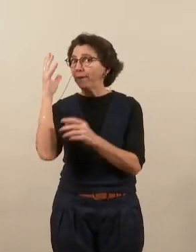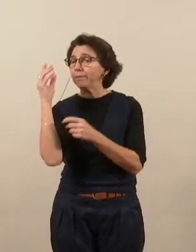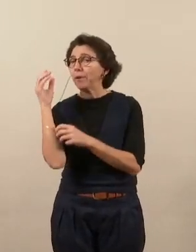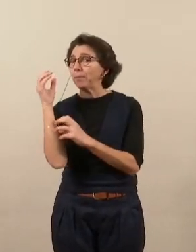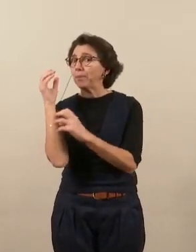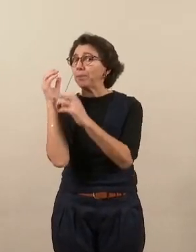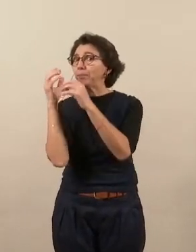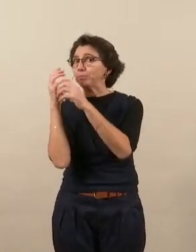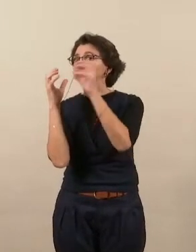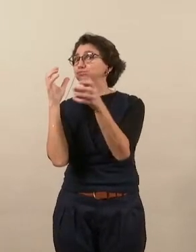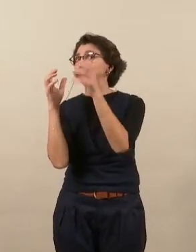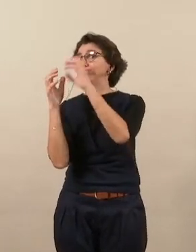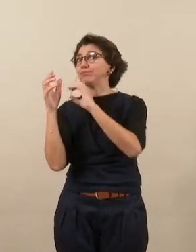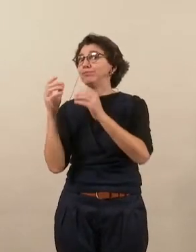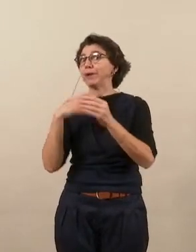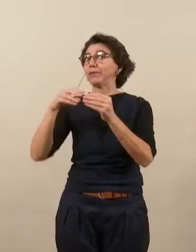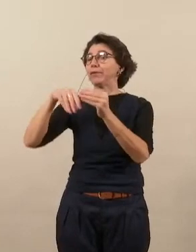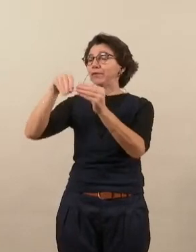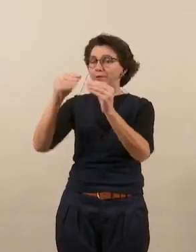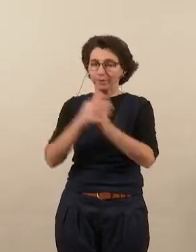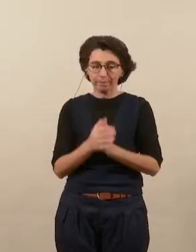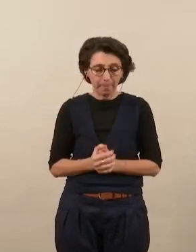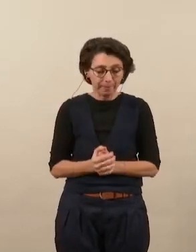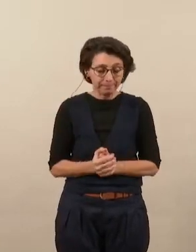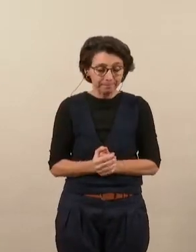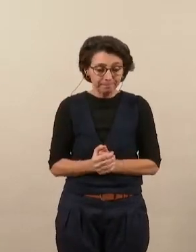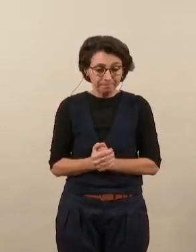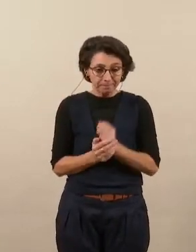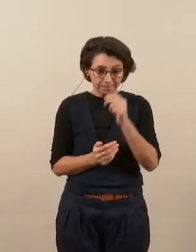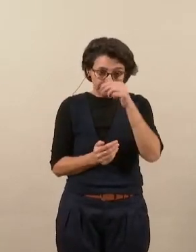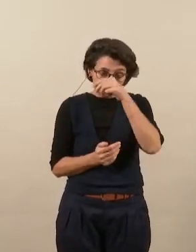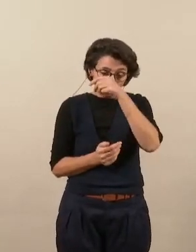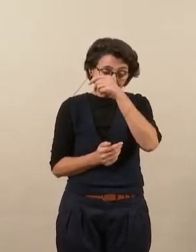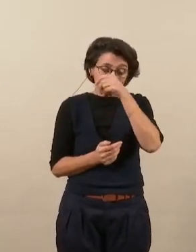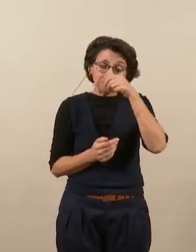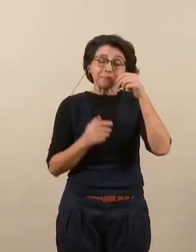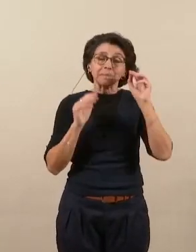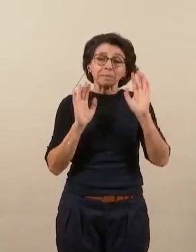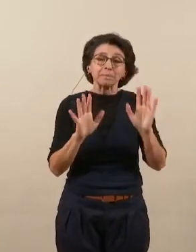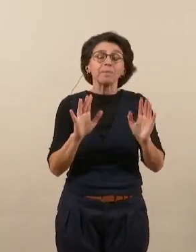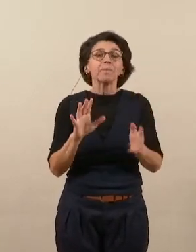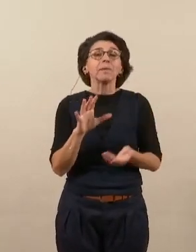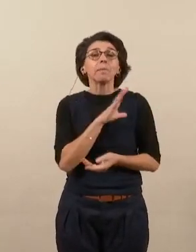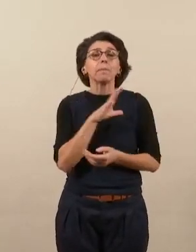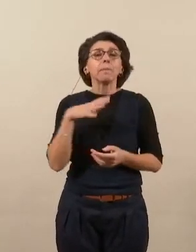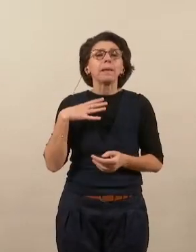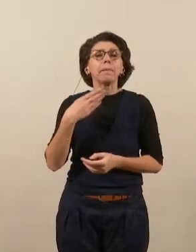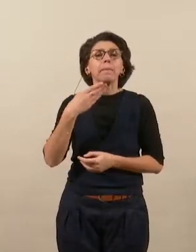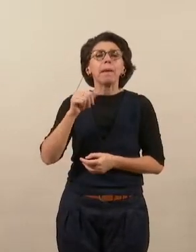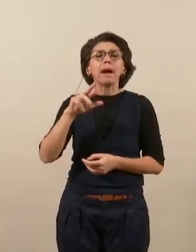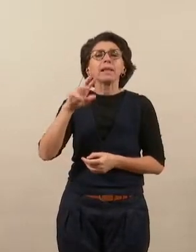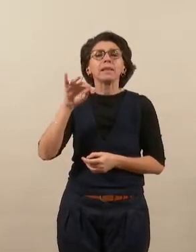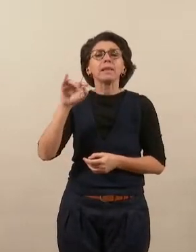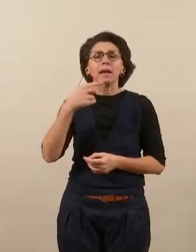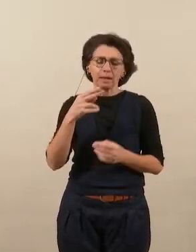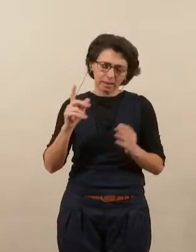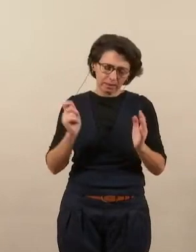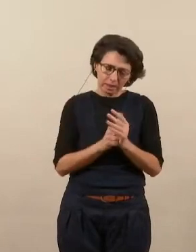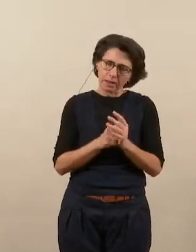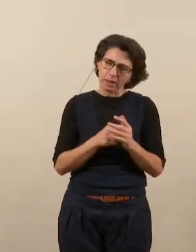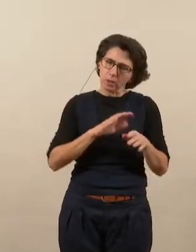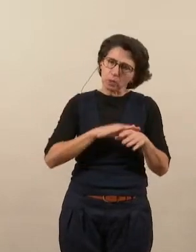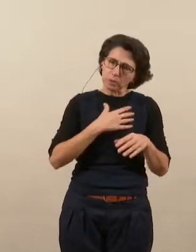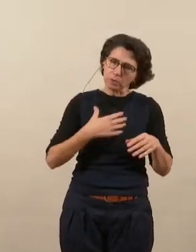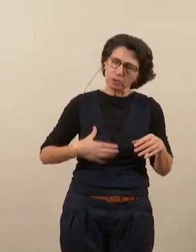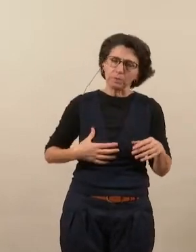les propos d'Elisa Martin, je ne sais pas si elle est encore ici, qui, au conseil municipal en 2021, disait la gestion de